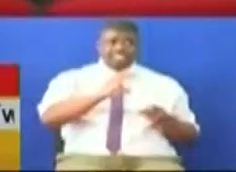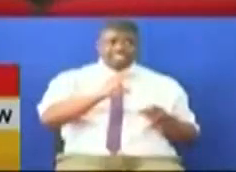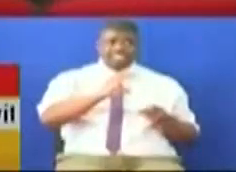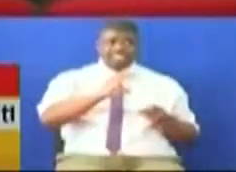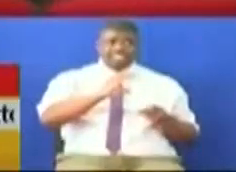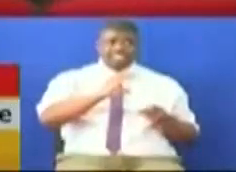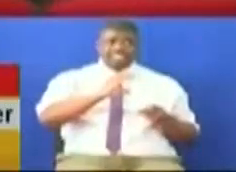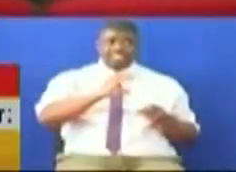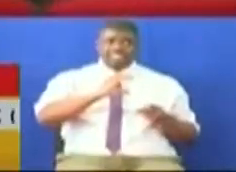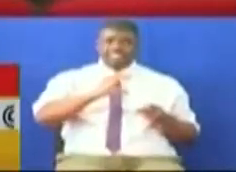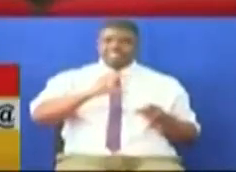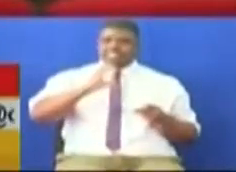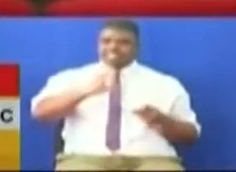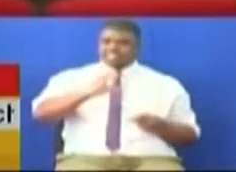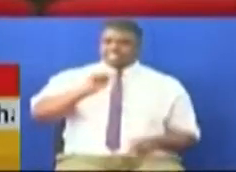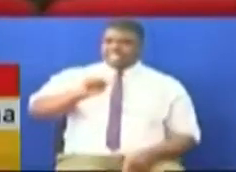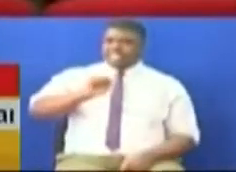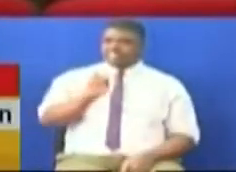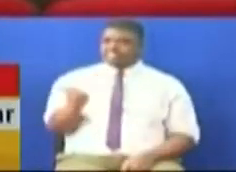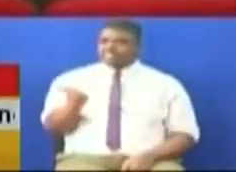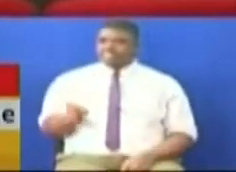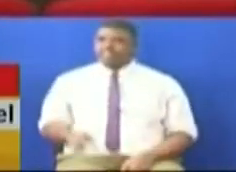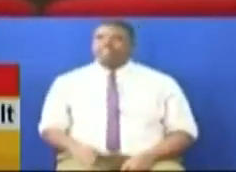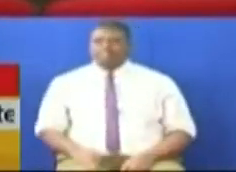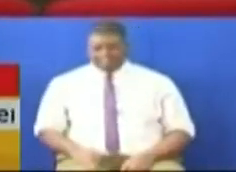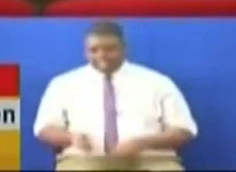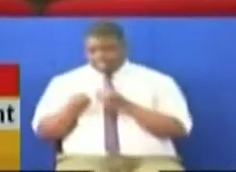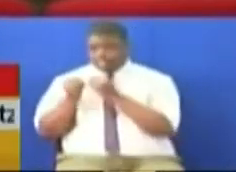bado inaonekana serikali haitaki kutoa fedha,